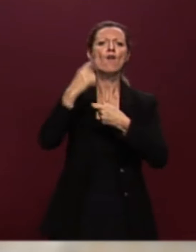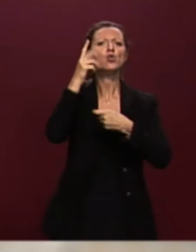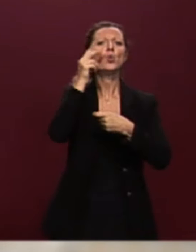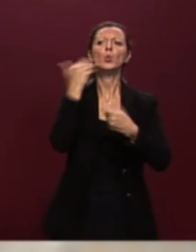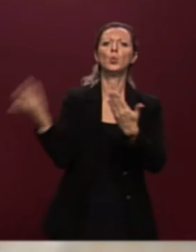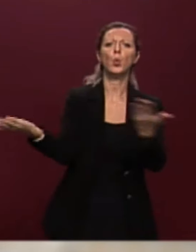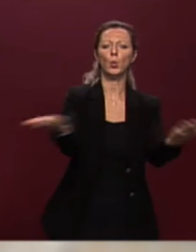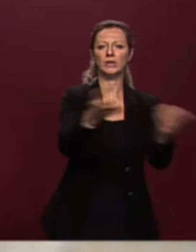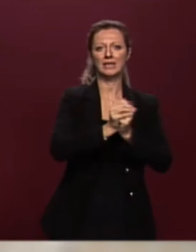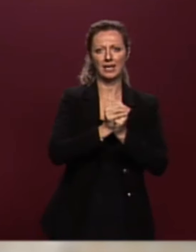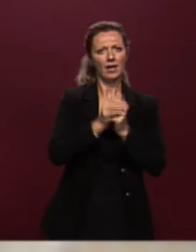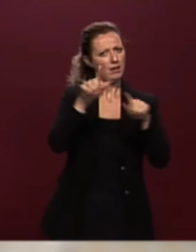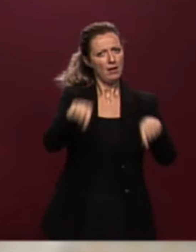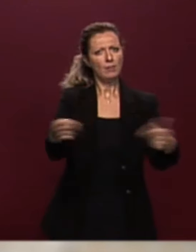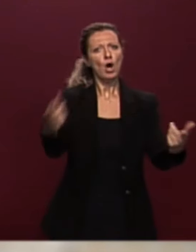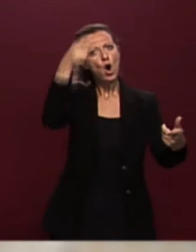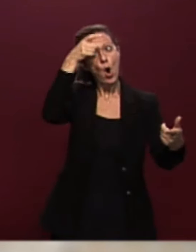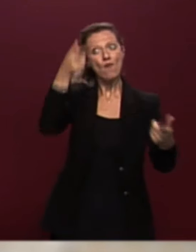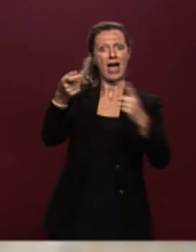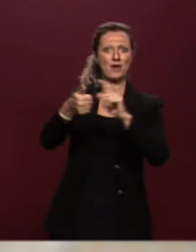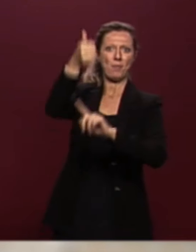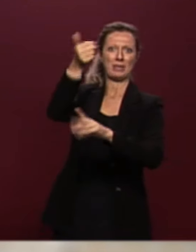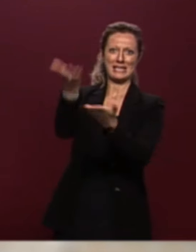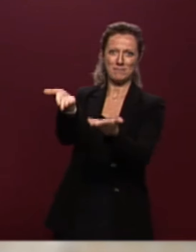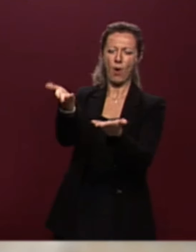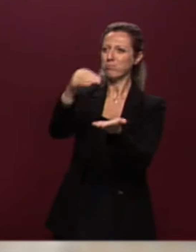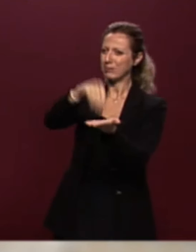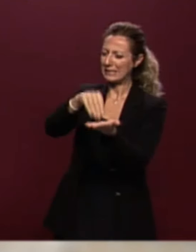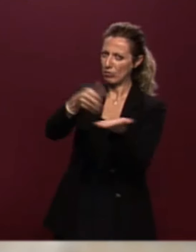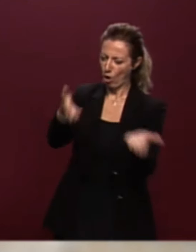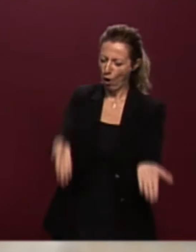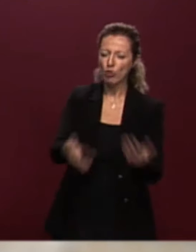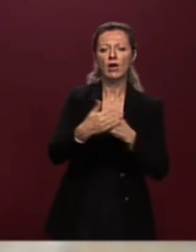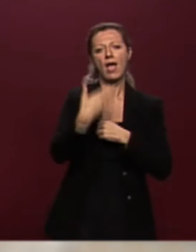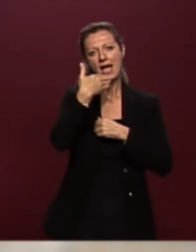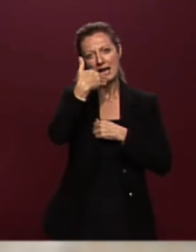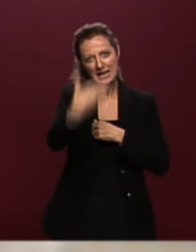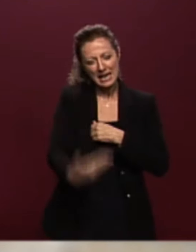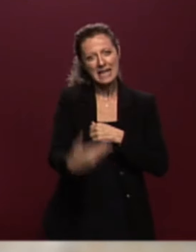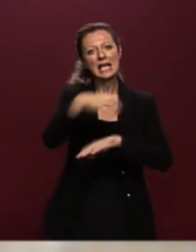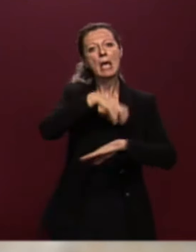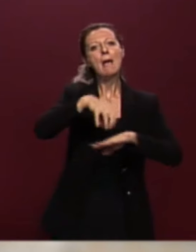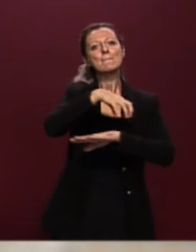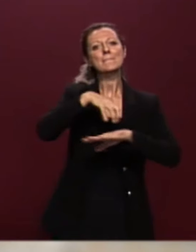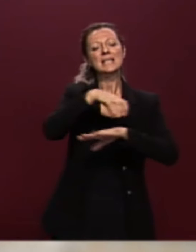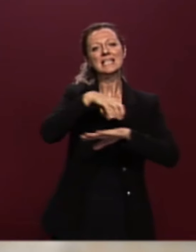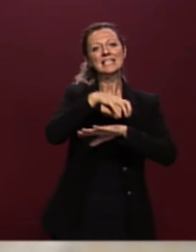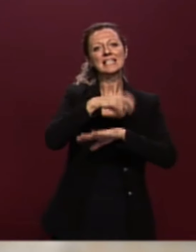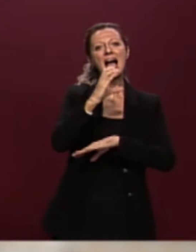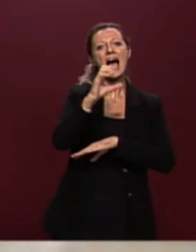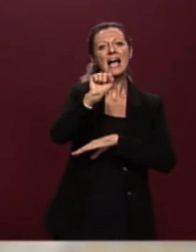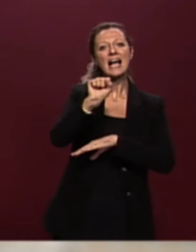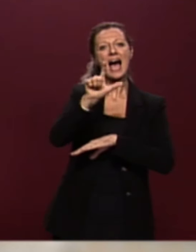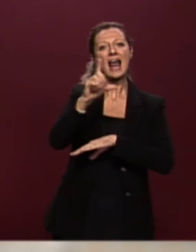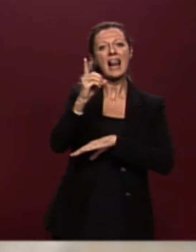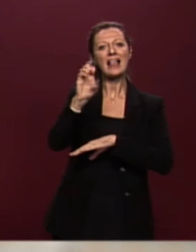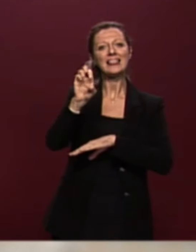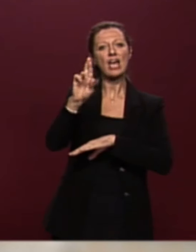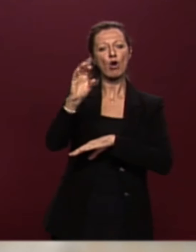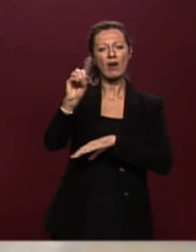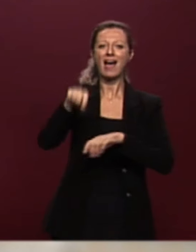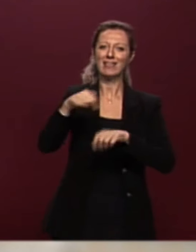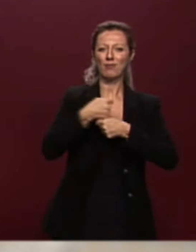a cominciare anche dal Governo che è qui con noi oggi. Ringrazio la Ministra Calderone e adesso